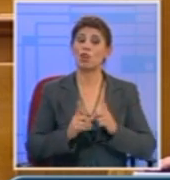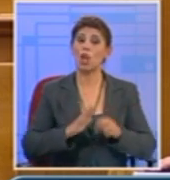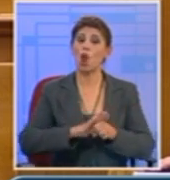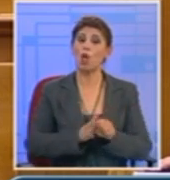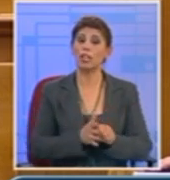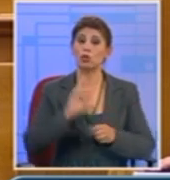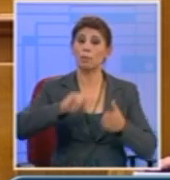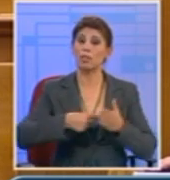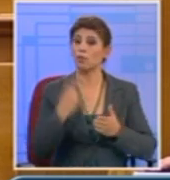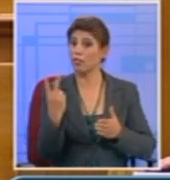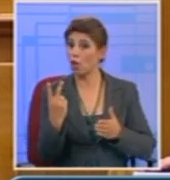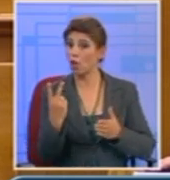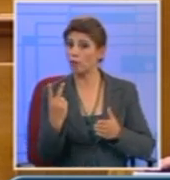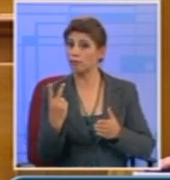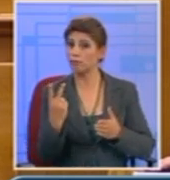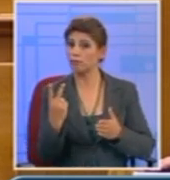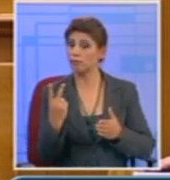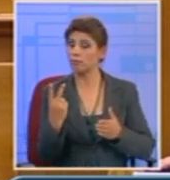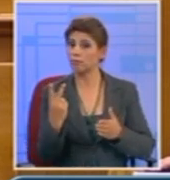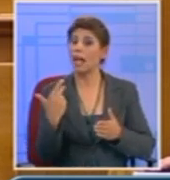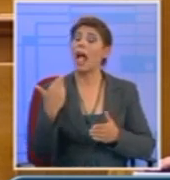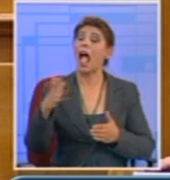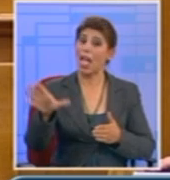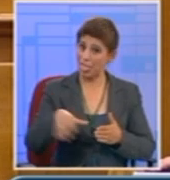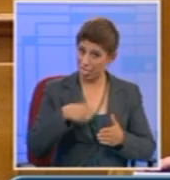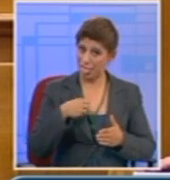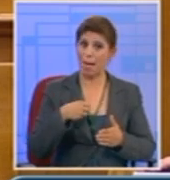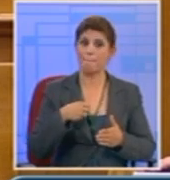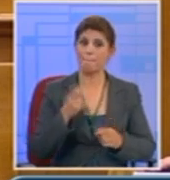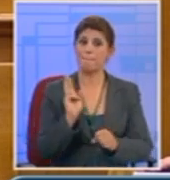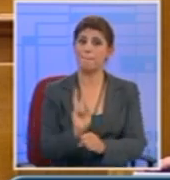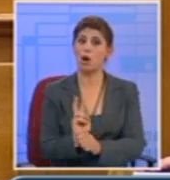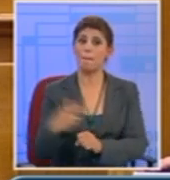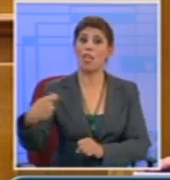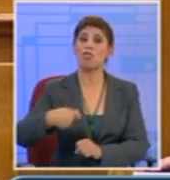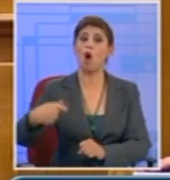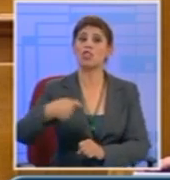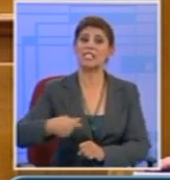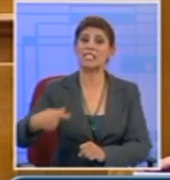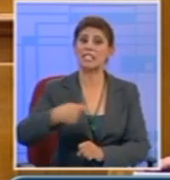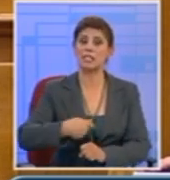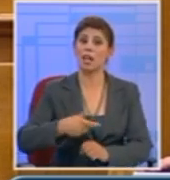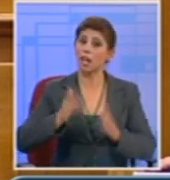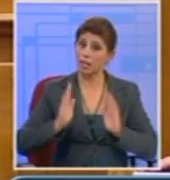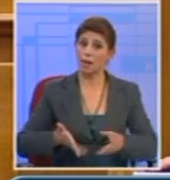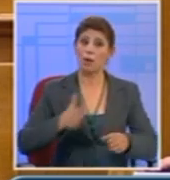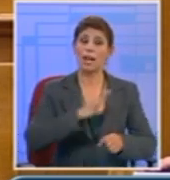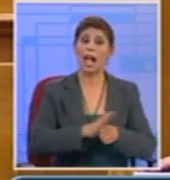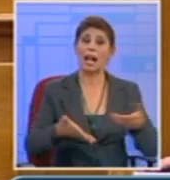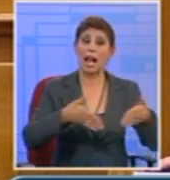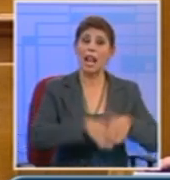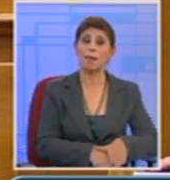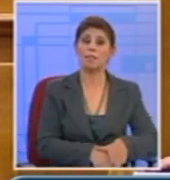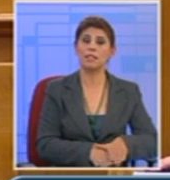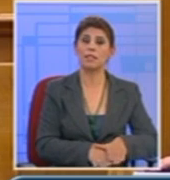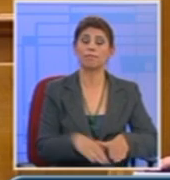του μνημονίου 2 θα πάρει τις υπολειπόμενες δόσεις για να μπορέσει να καλύψει